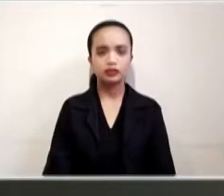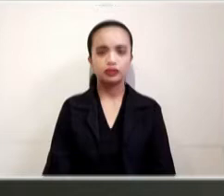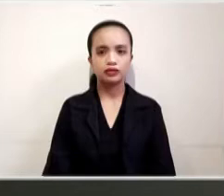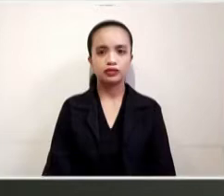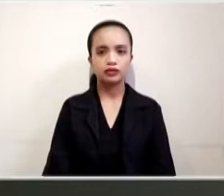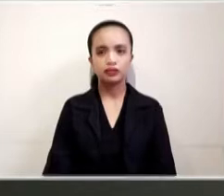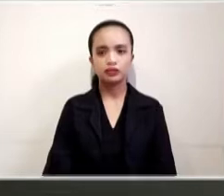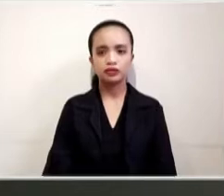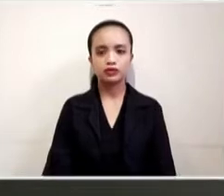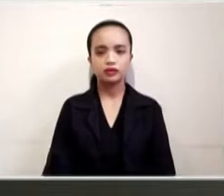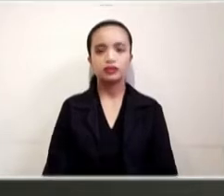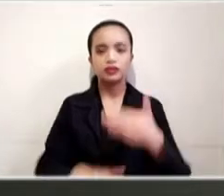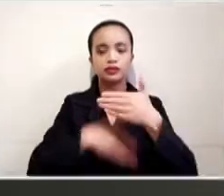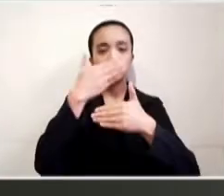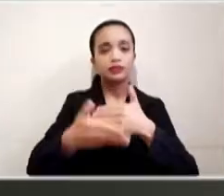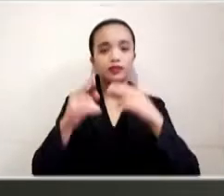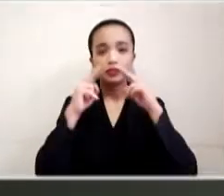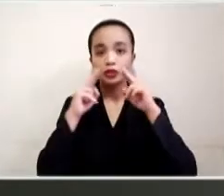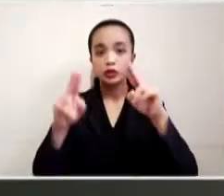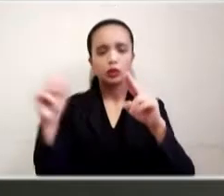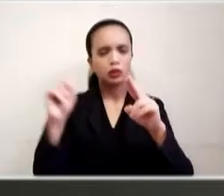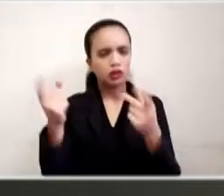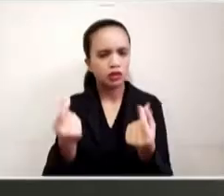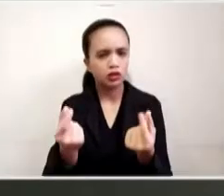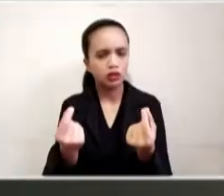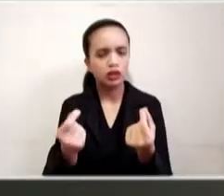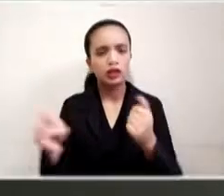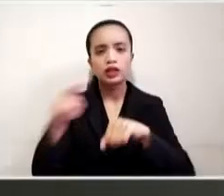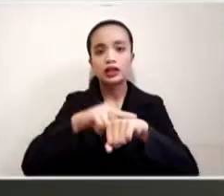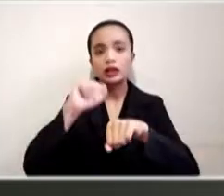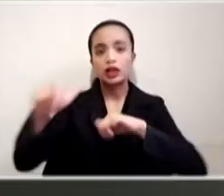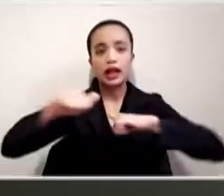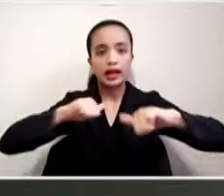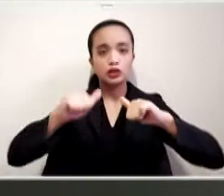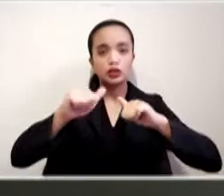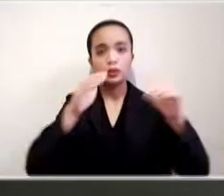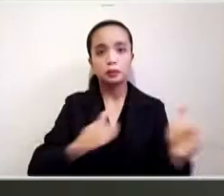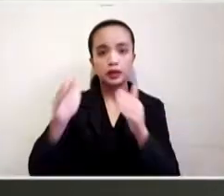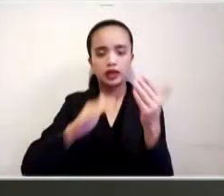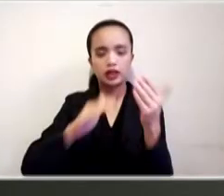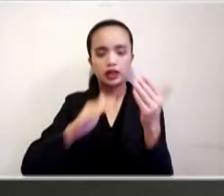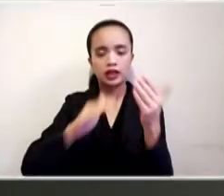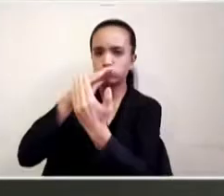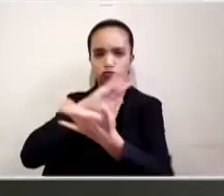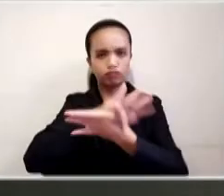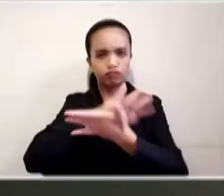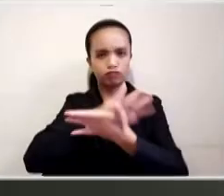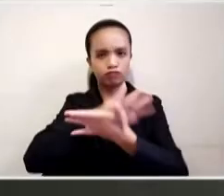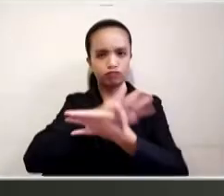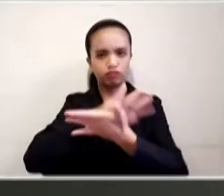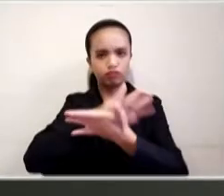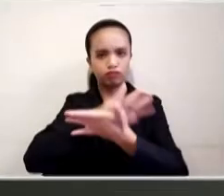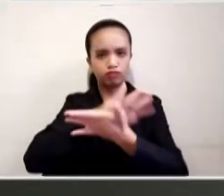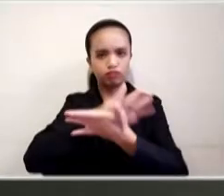Papayta ng Mapairteng Pai, iti panaipatungpal ti National Action Plan ti gobyerno kontra iti COVID-19. Baro nga quarantine